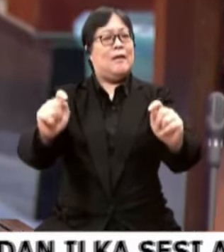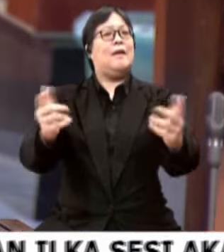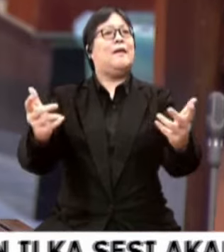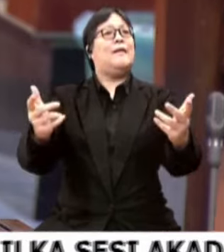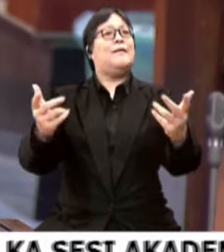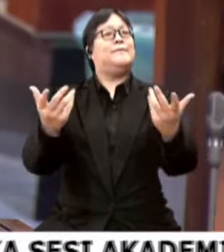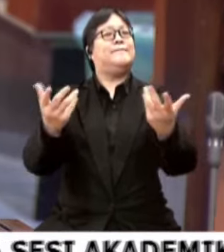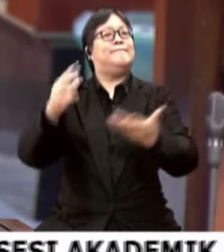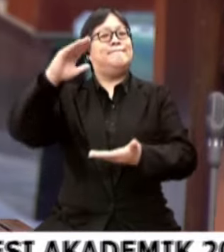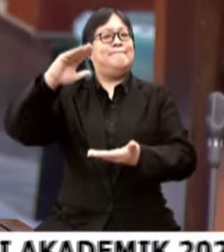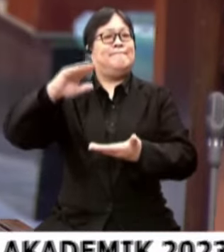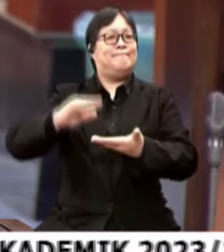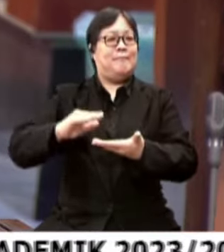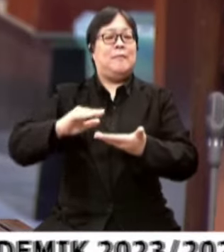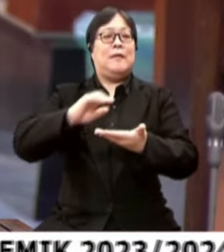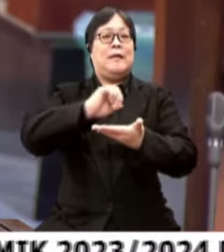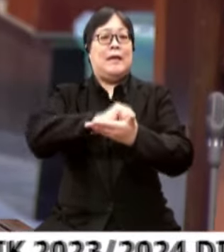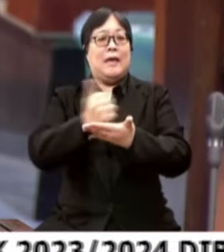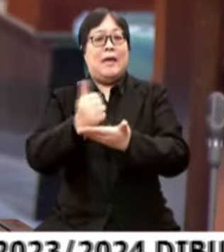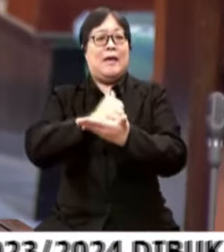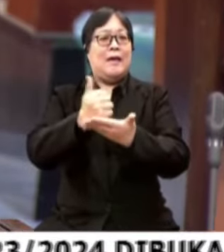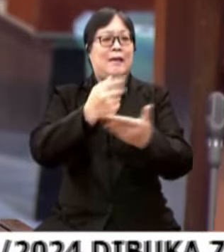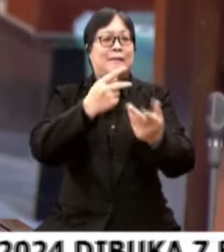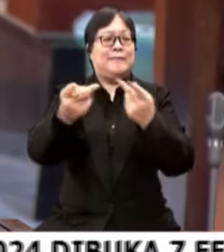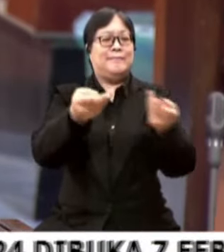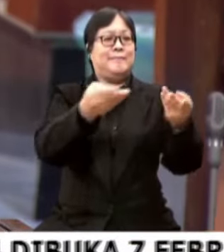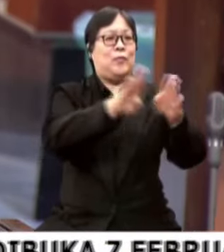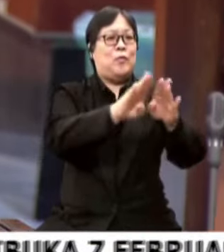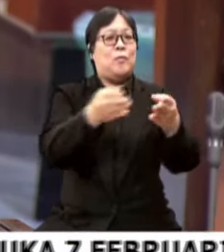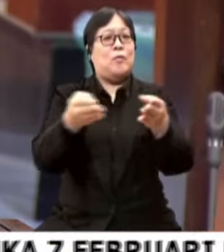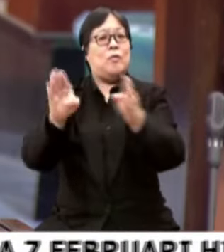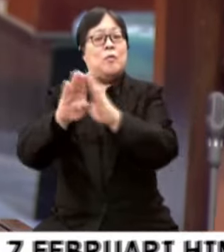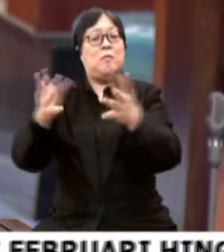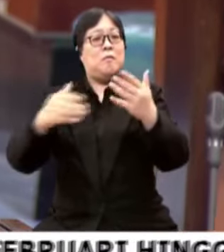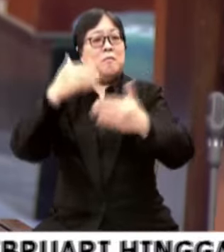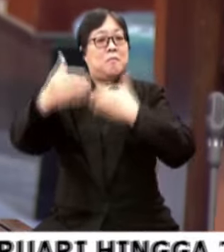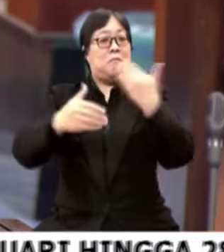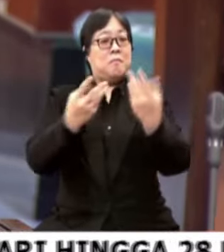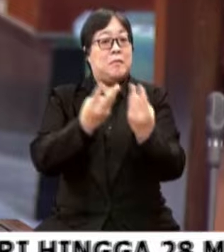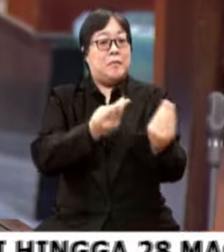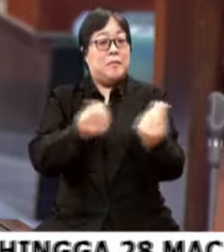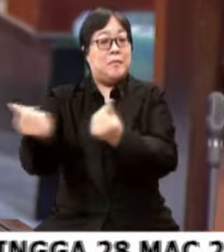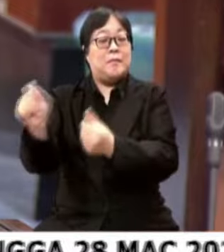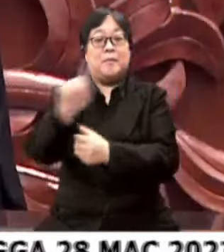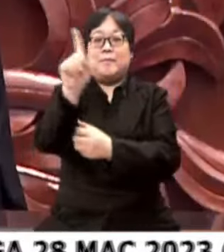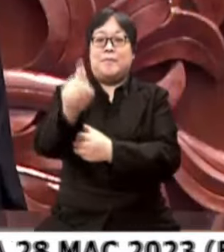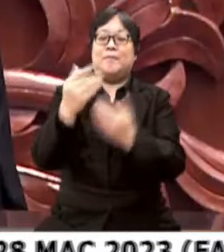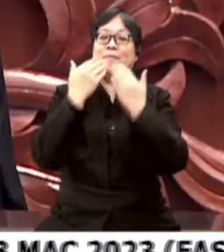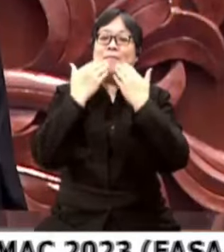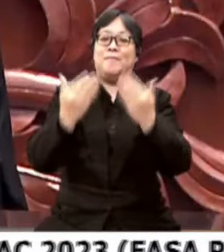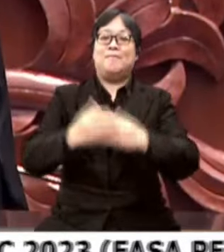memadamkan ikon-ikon tertentu itu keberkanannya dalam pelaksanaannya terima kasih